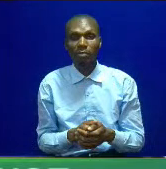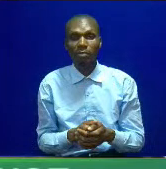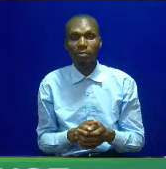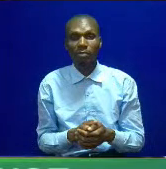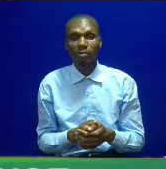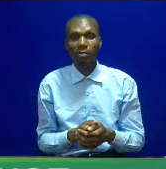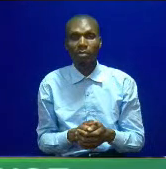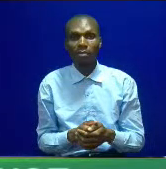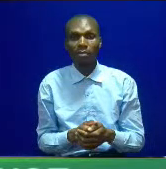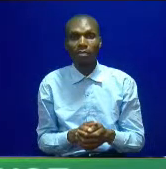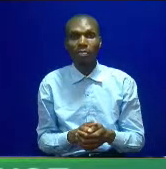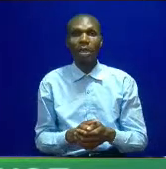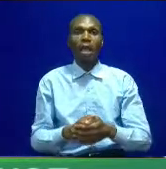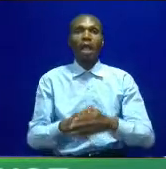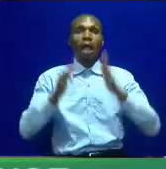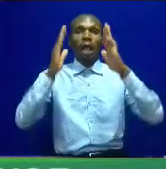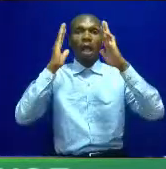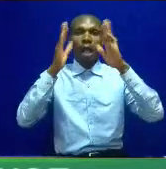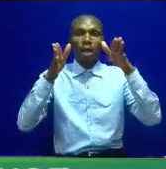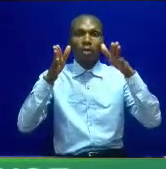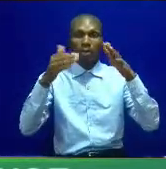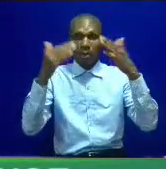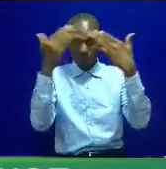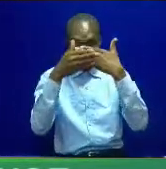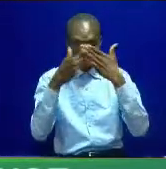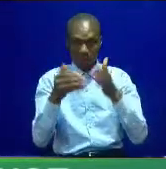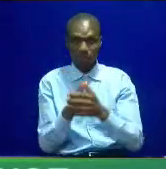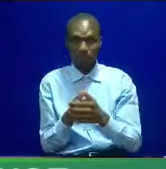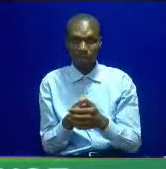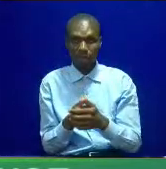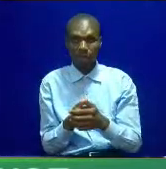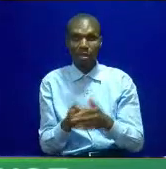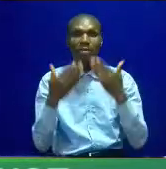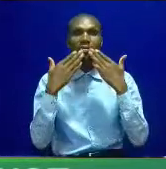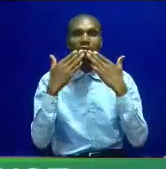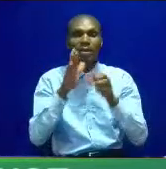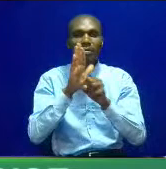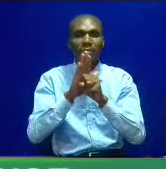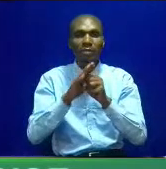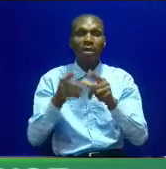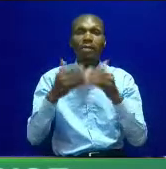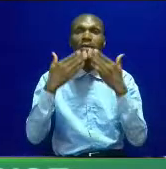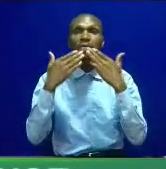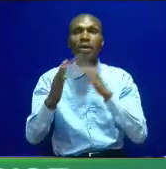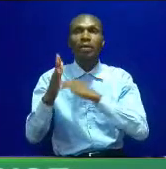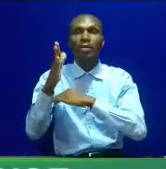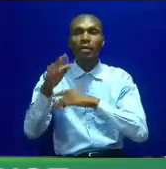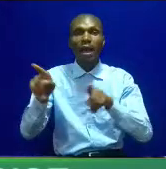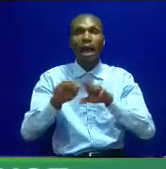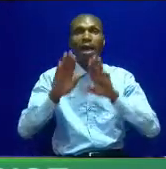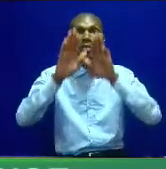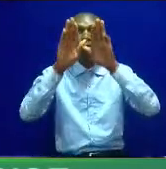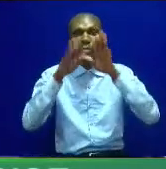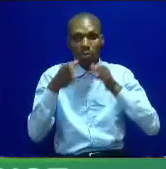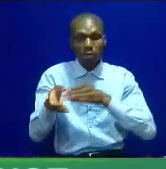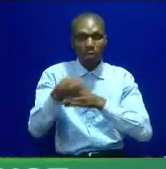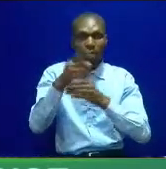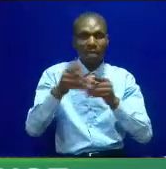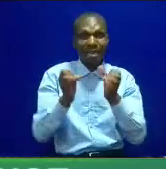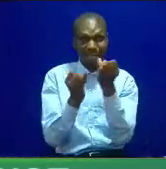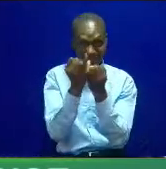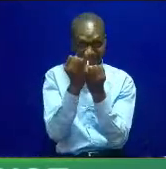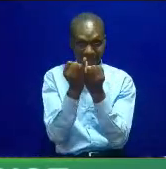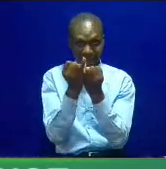bando ba minto wa irira se marago bingiya ya mono sana to wakenya sai bya mono kubwa mono ritukuria rero riari ngirie